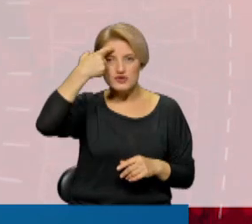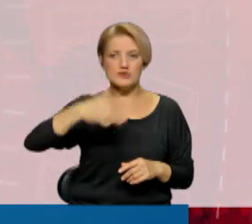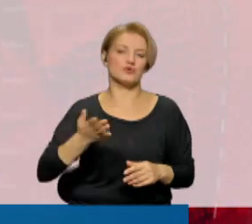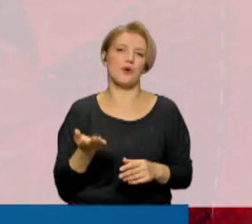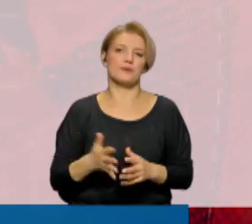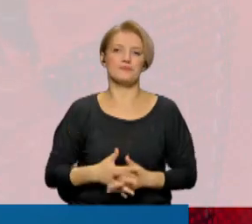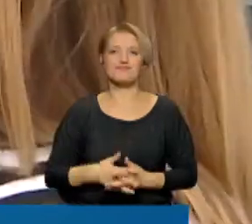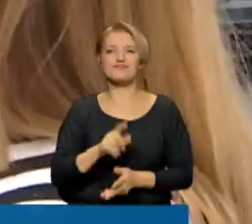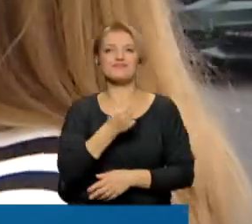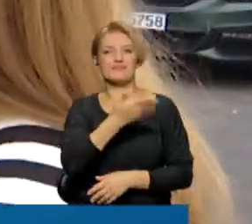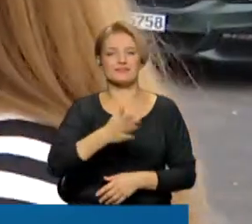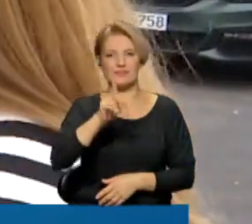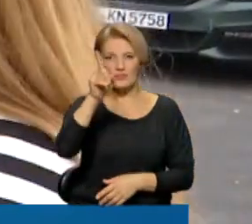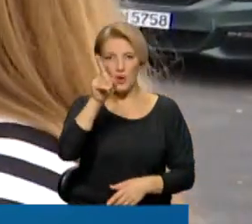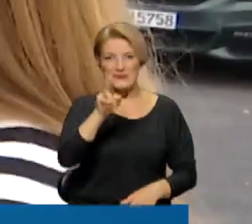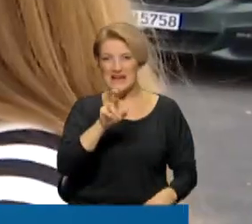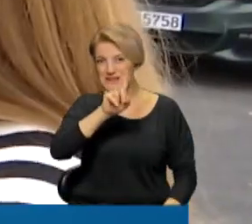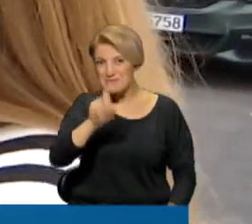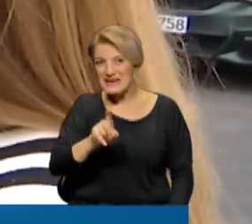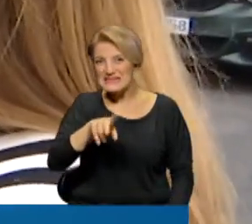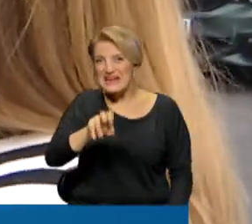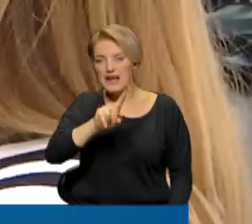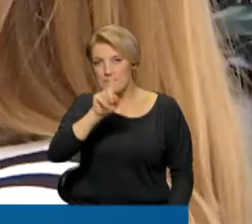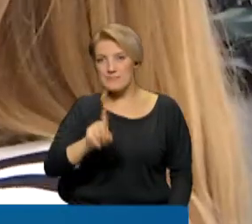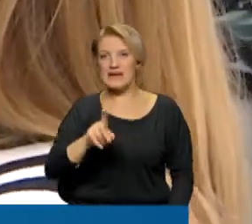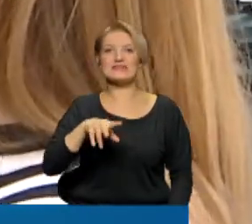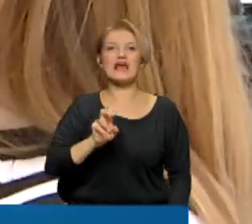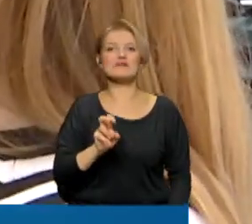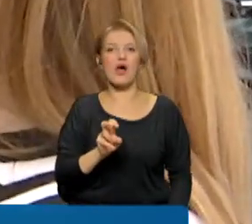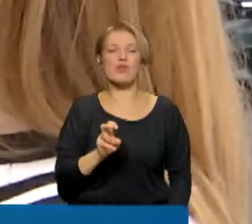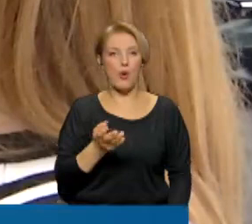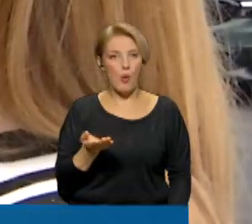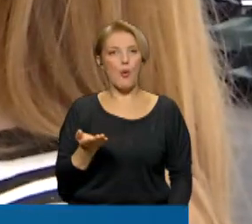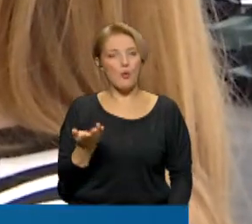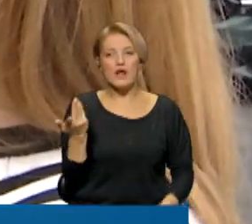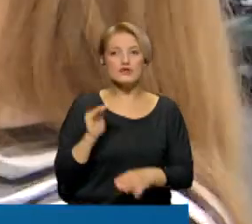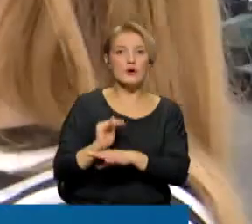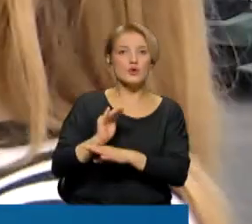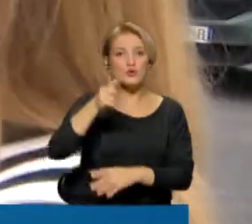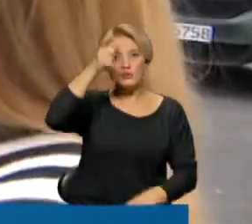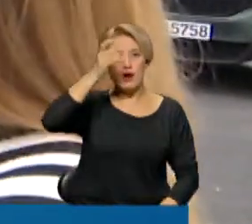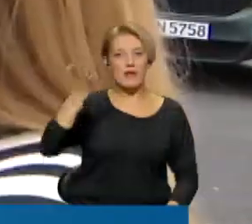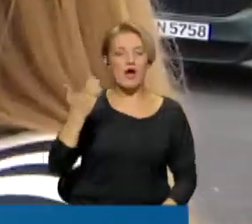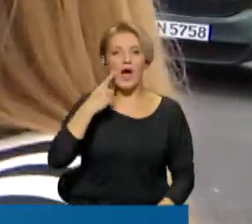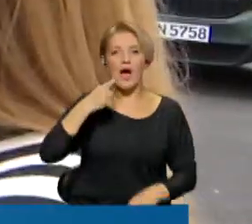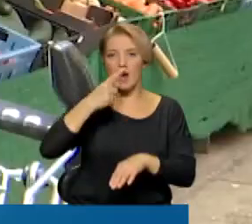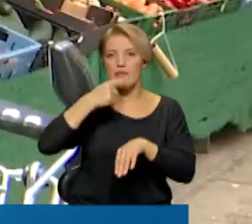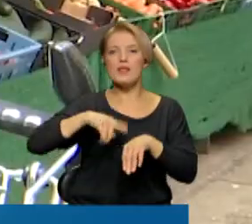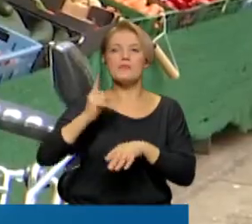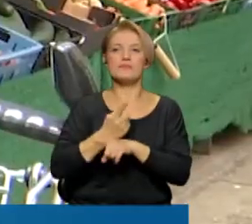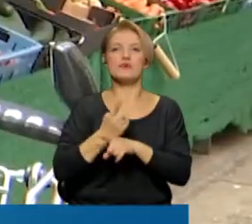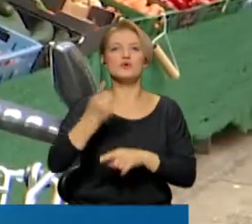şaşkınlığını gizleyemiyor Almanlar. 18 mi yoksa 80 mi? 80. Oo, nasıl yaşıyorsunuz? Şaka gibi, inanılmaz bir şey.